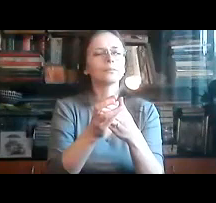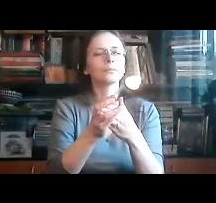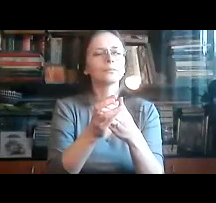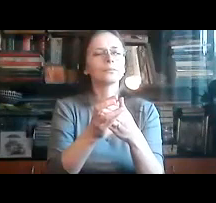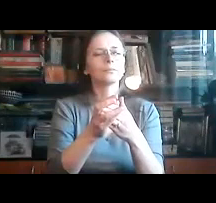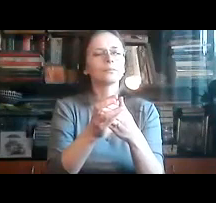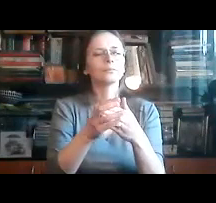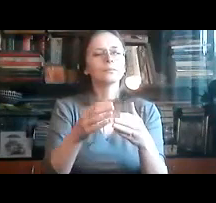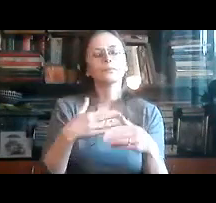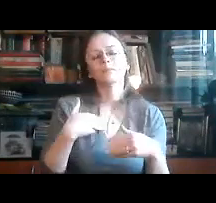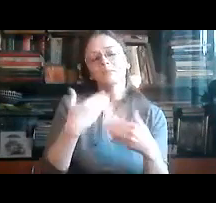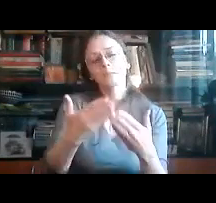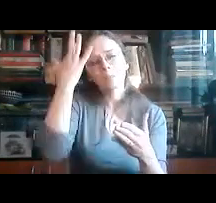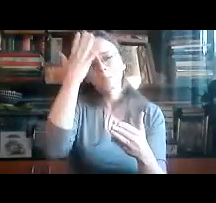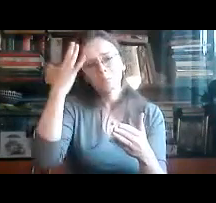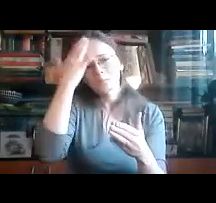когда-то, как только все